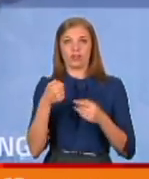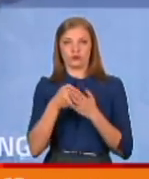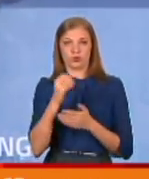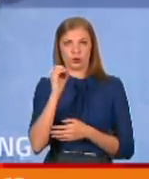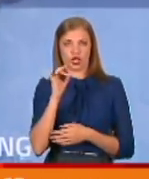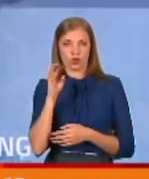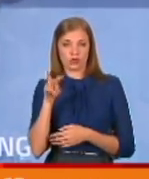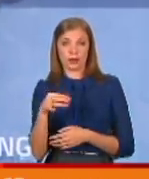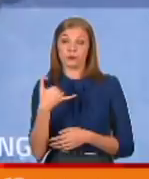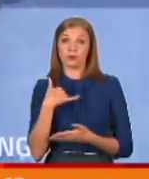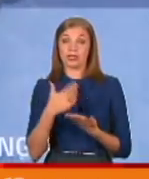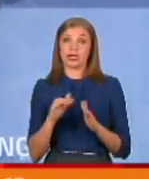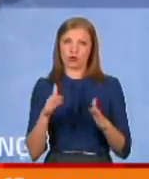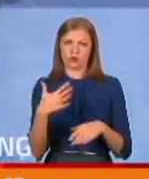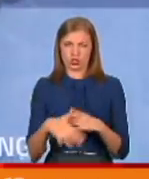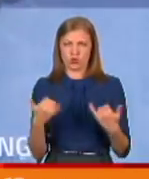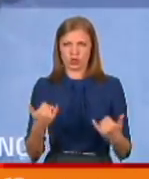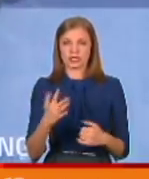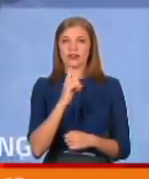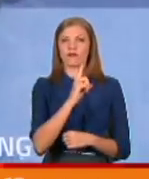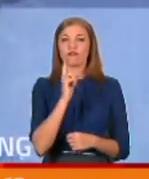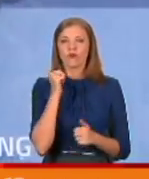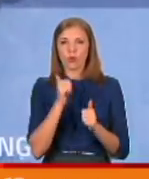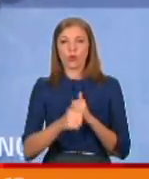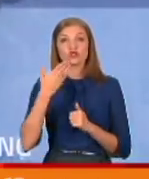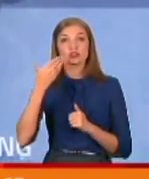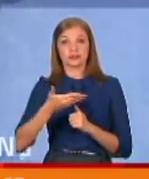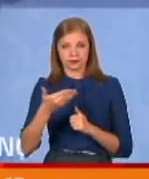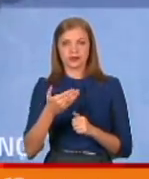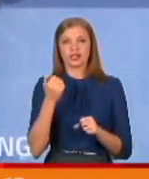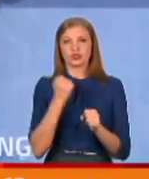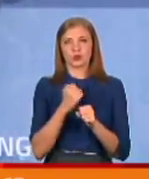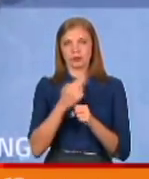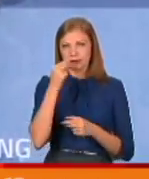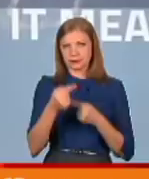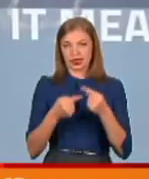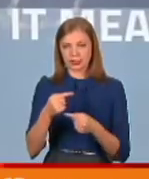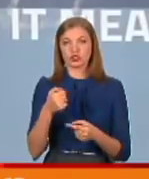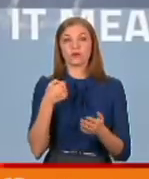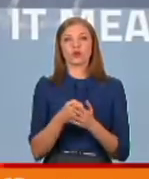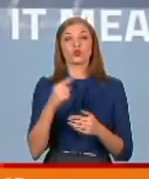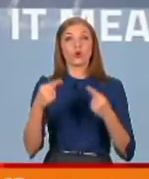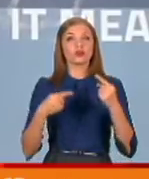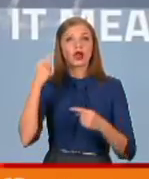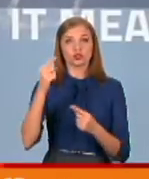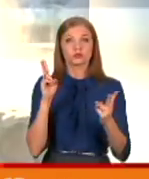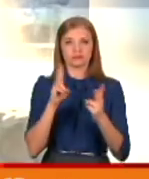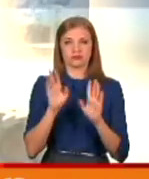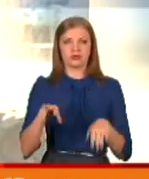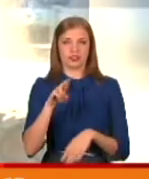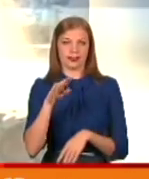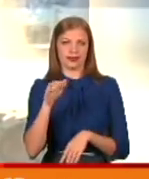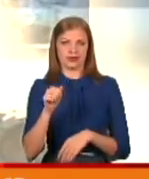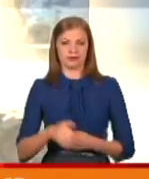Єрусалима. У мене є пропозиція. Вже зараз, у кожній заключній промові, встановимо традицію і казатимемо «До наступного року в Ялті».